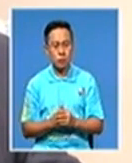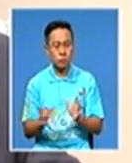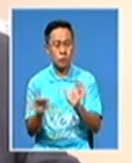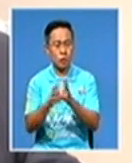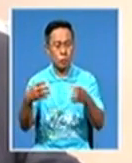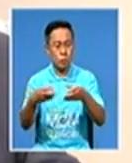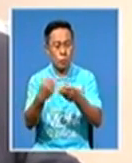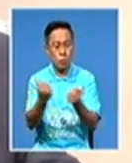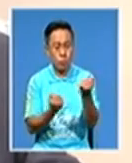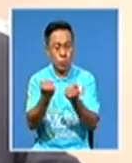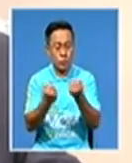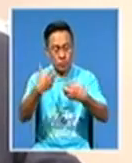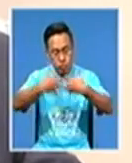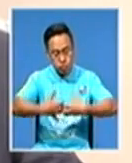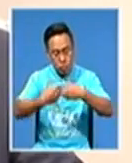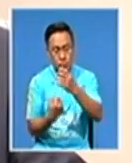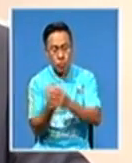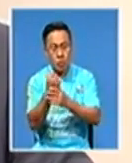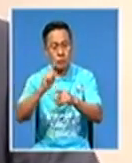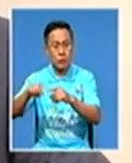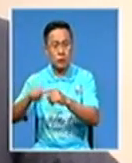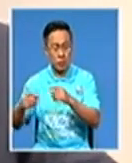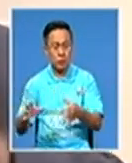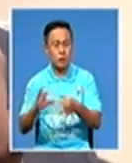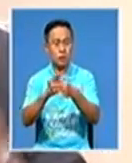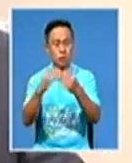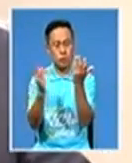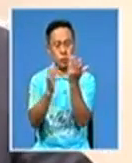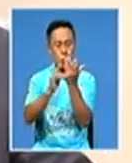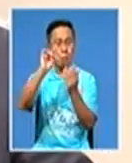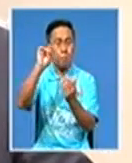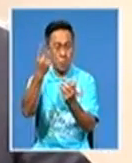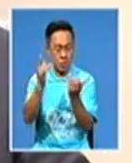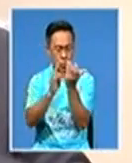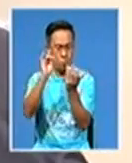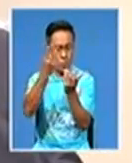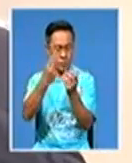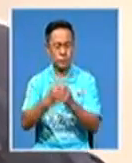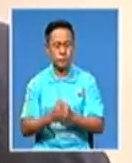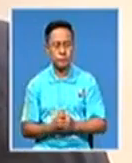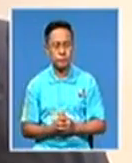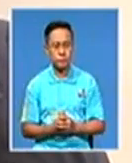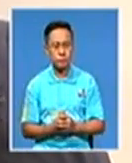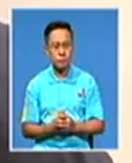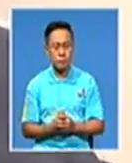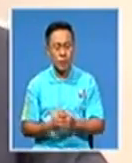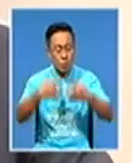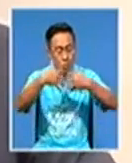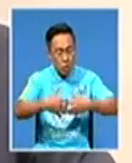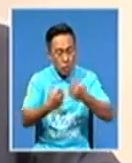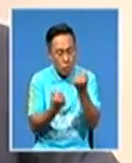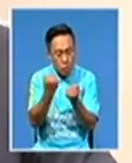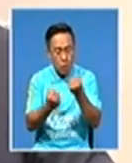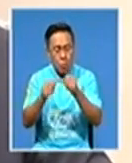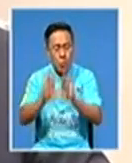ยานยนต์และการผลิตเครื่องยนต์จักรยานยนต์ที่ใช้เทคโนโลยีสูงกว่าธรรมดาไม่ใช่ชิ้นส่วนแบบ